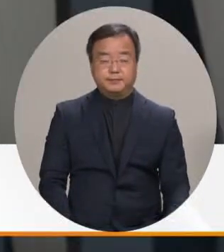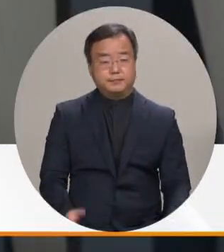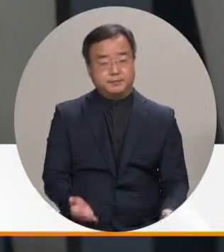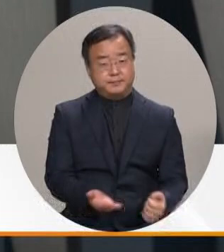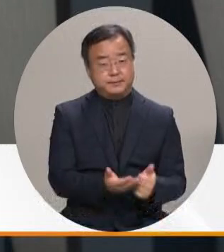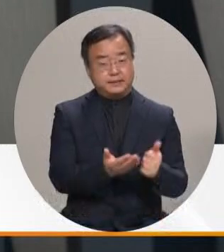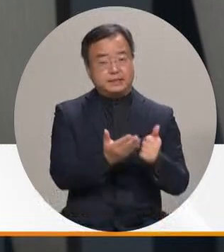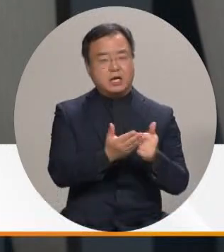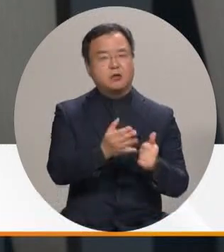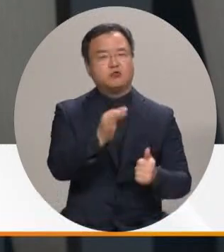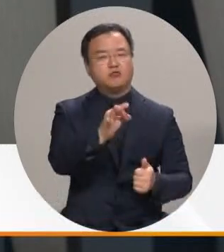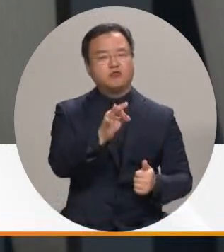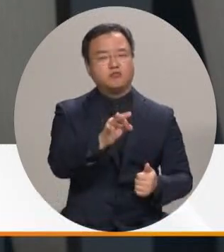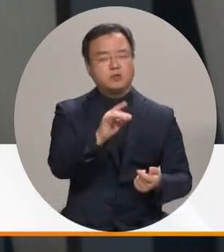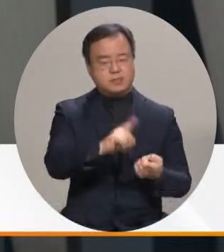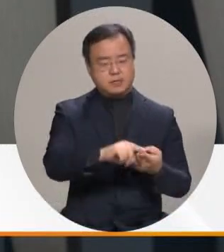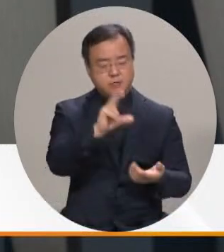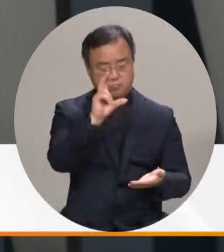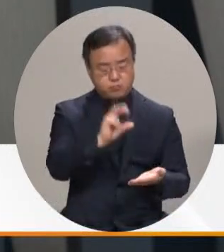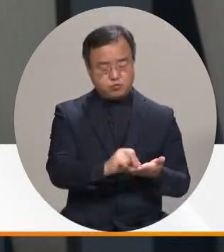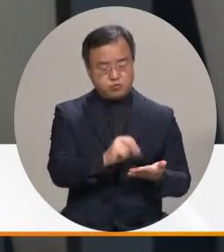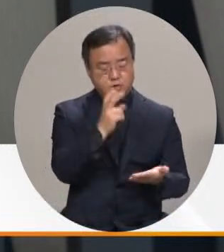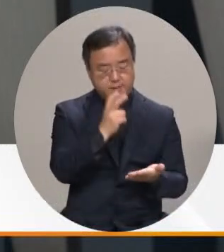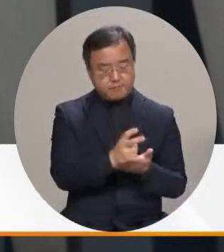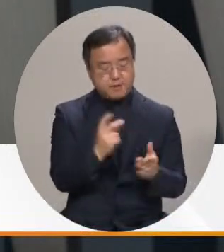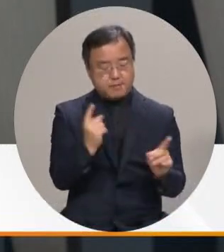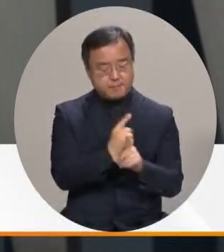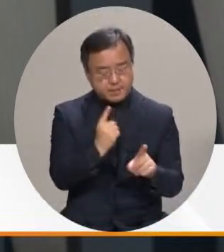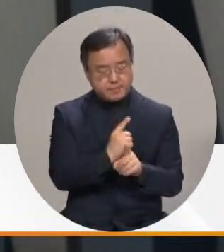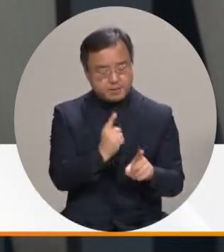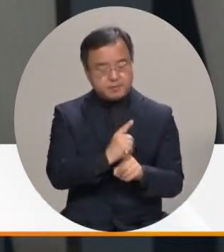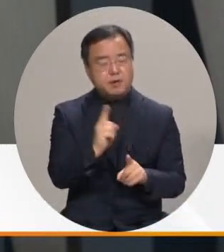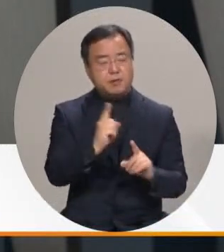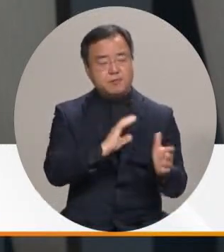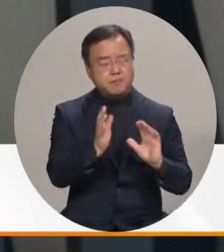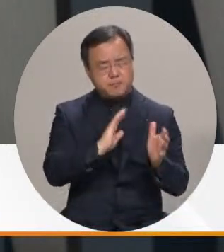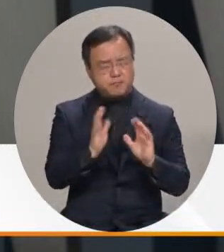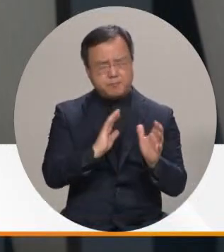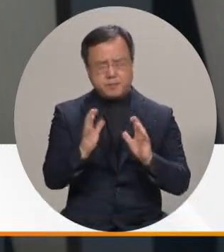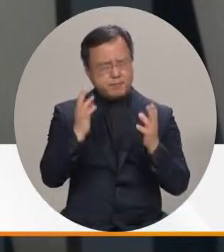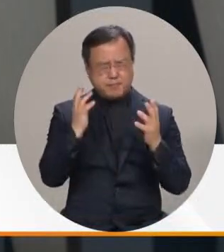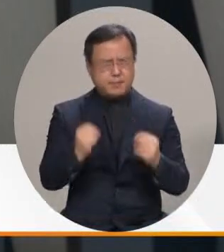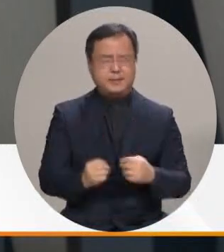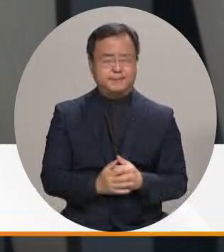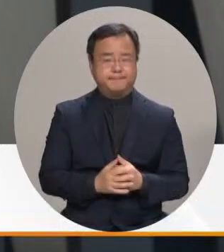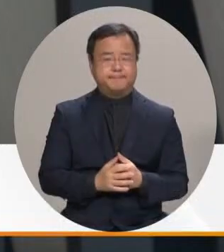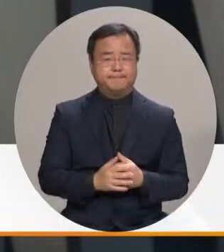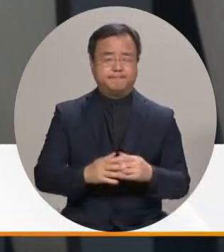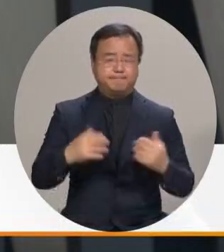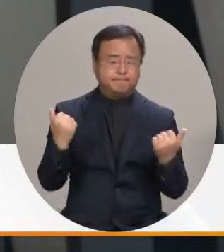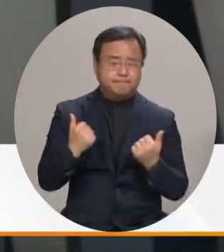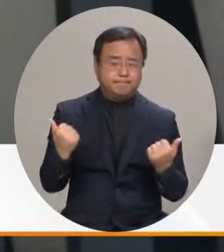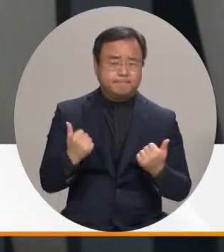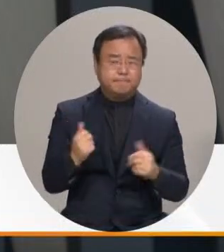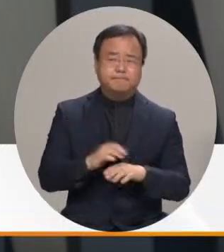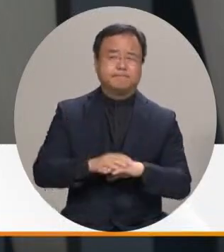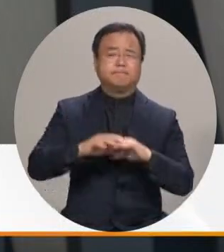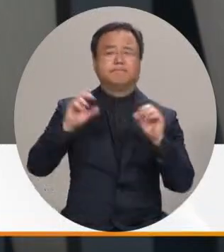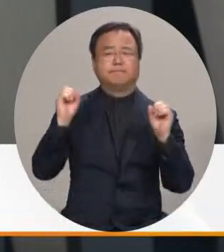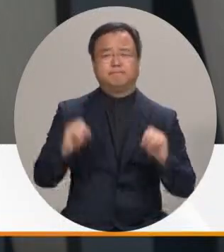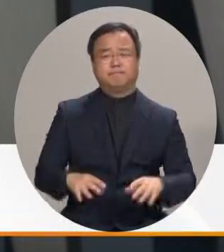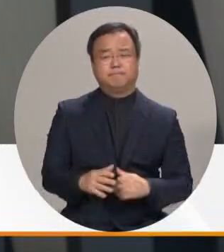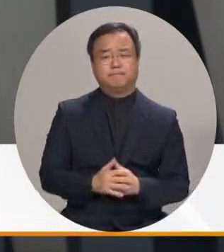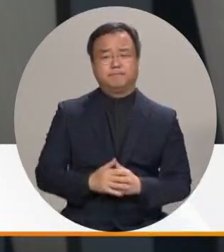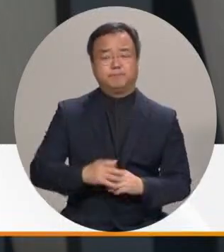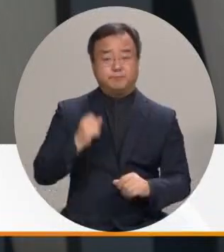양육비 문제이 법을 갖다 어떻게 바꿀 것이냐는 논의가 많거든요 근데 그런 논의 사실 무임 왜냐하면